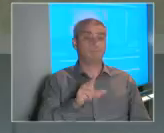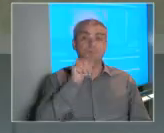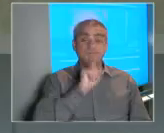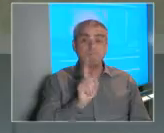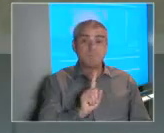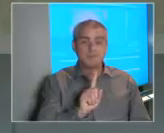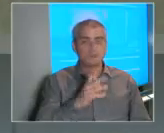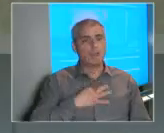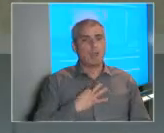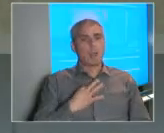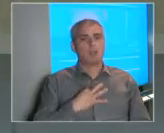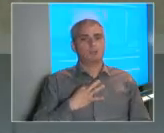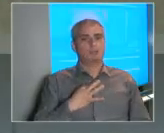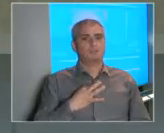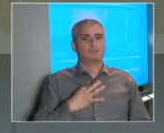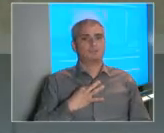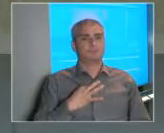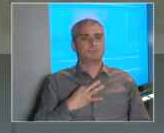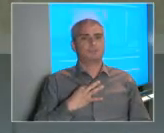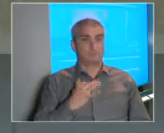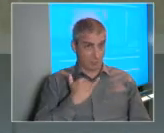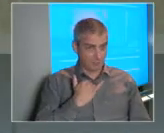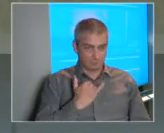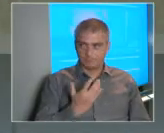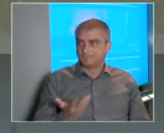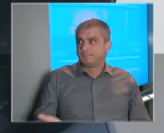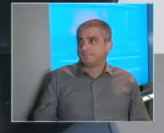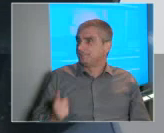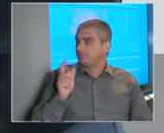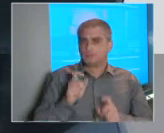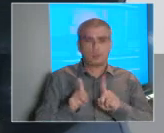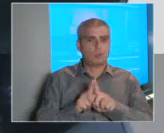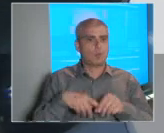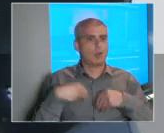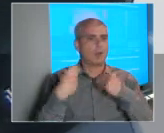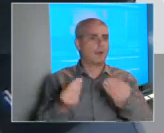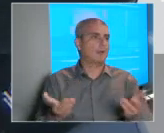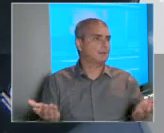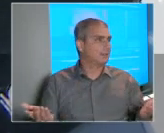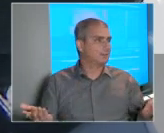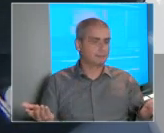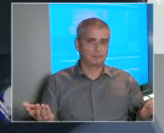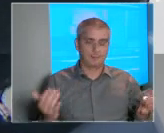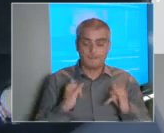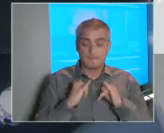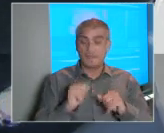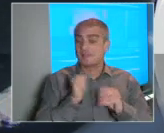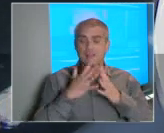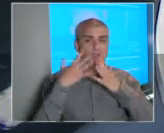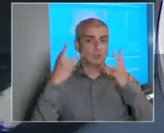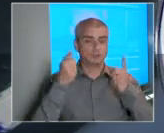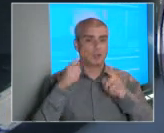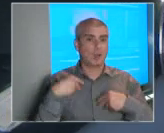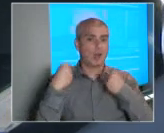אלה שאדישים. נכון? תשמע, זה אנשים, זה כמו לתת למישהו את המתנה הכי גדולה שאתה